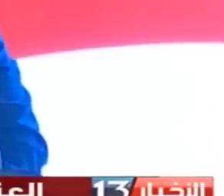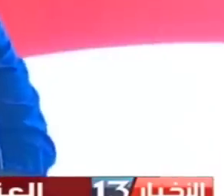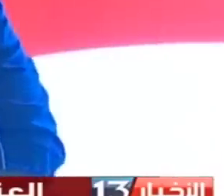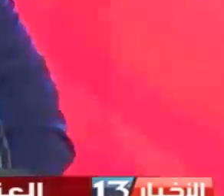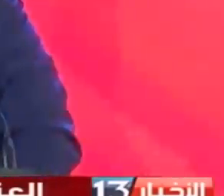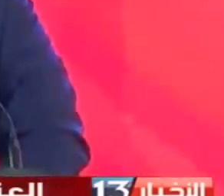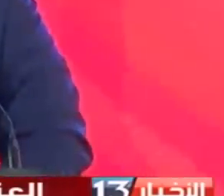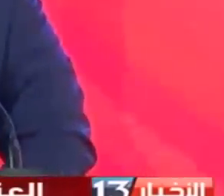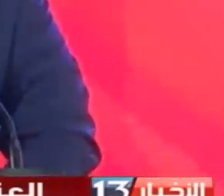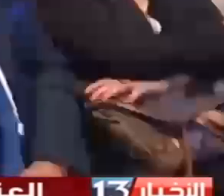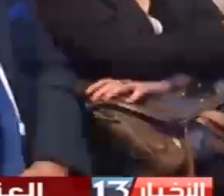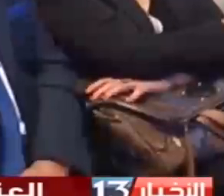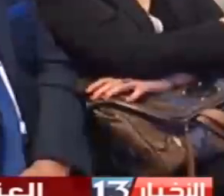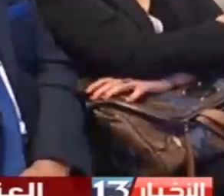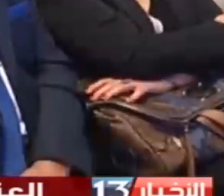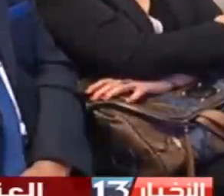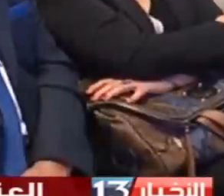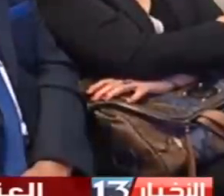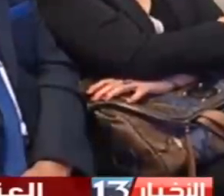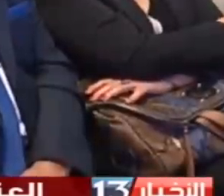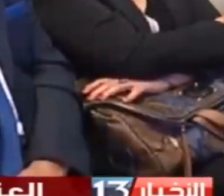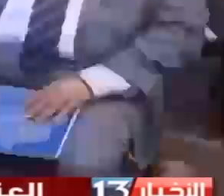في مجالات